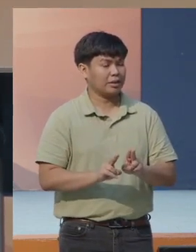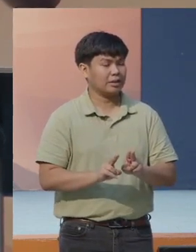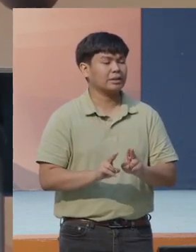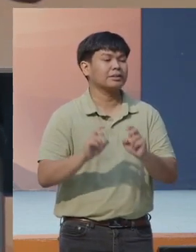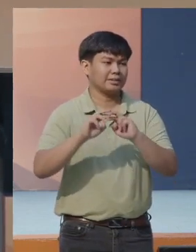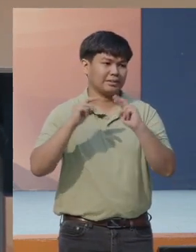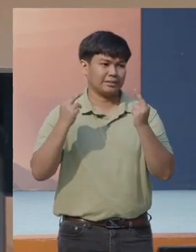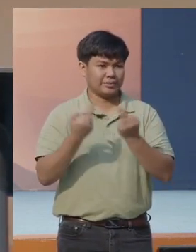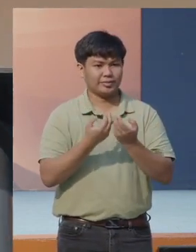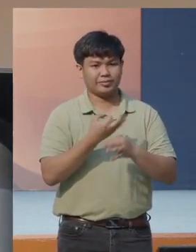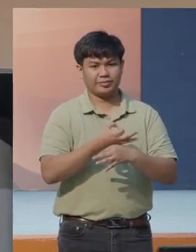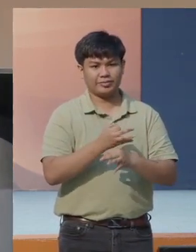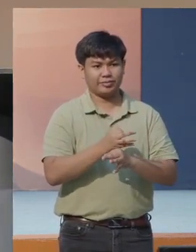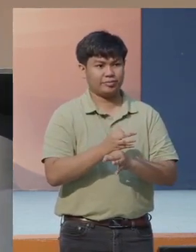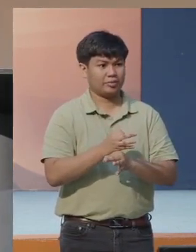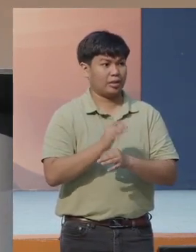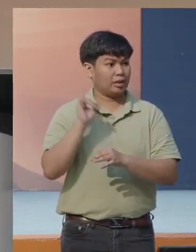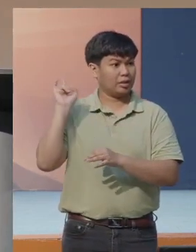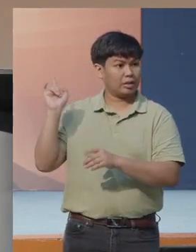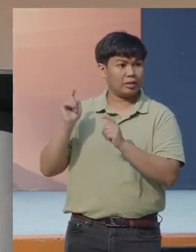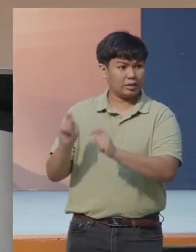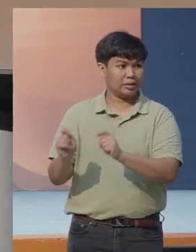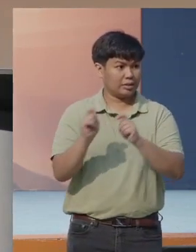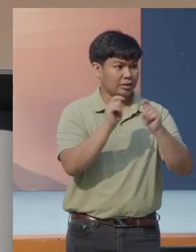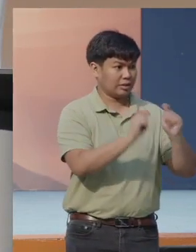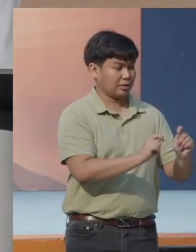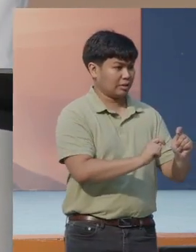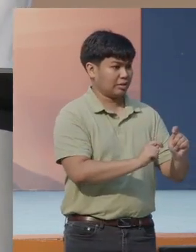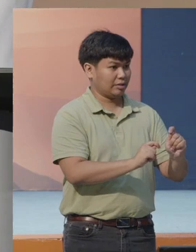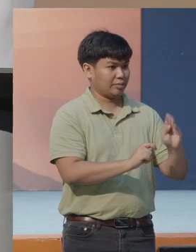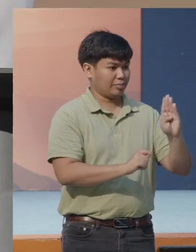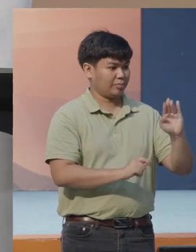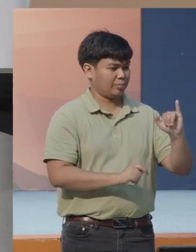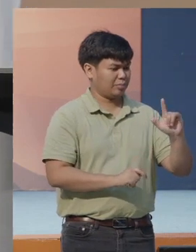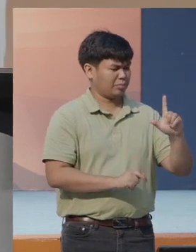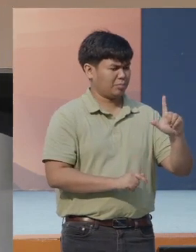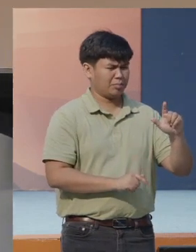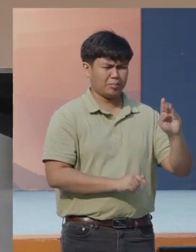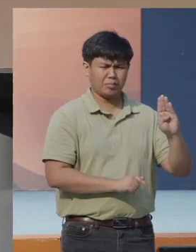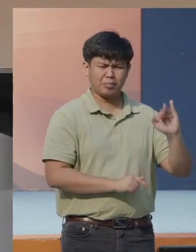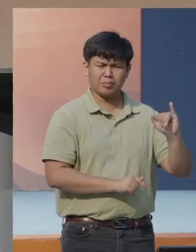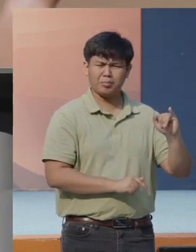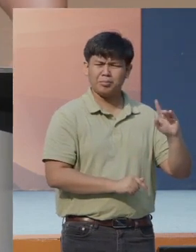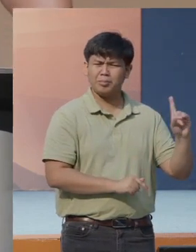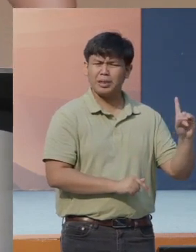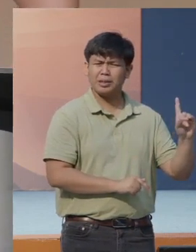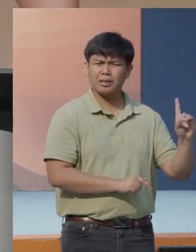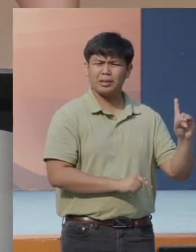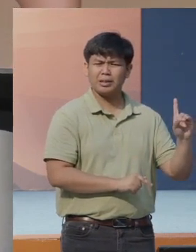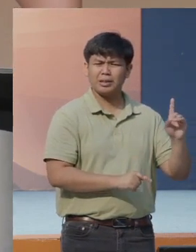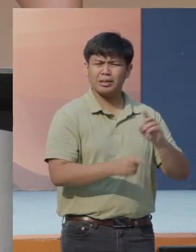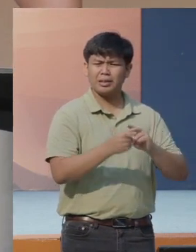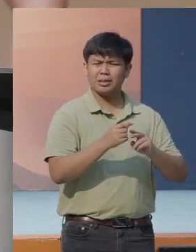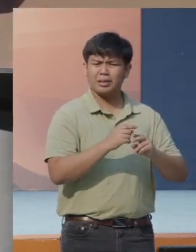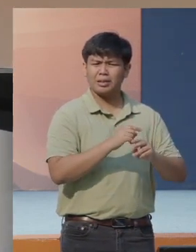nung malipat siya sa Bilibid, sa maximum prison, pumasok siya sa Bible school.